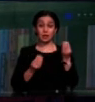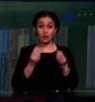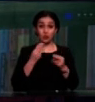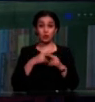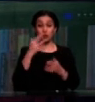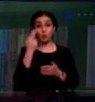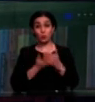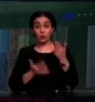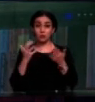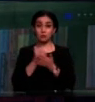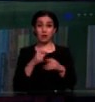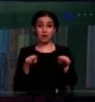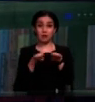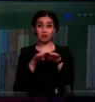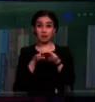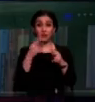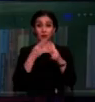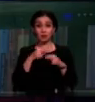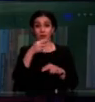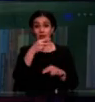выигрыша и проигрыша одинаковы и равны